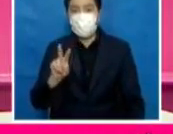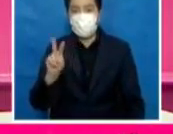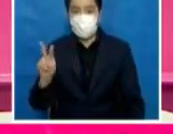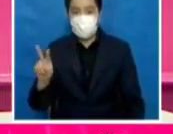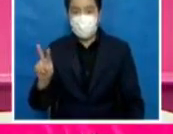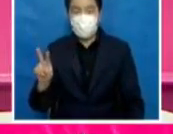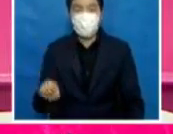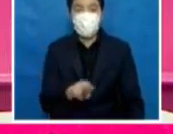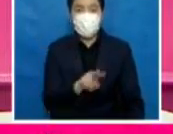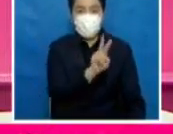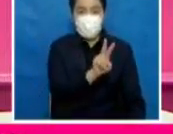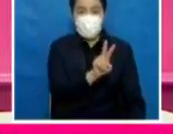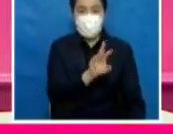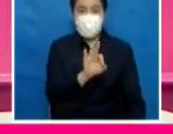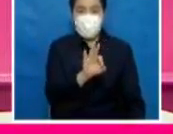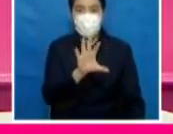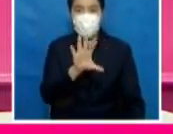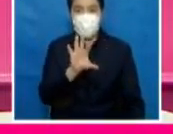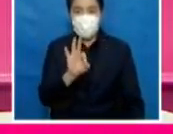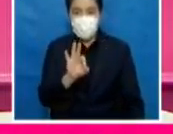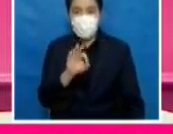2959022